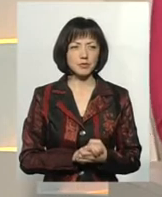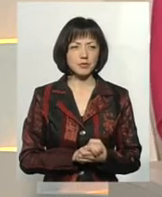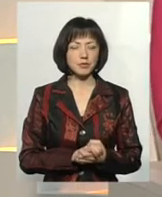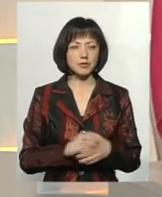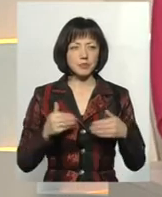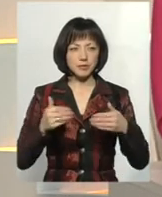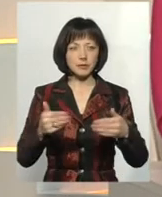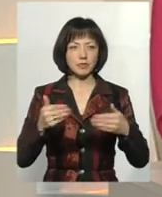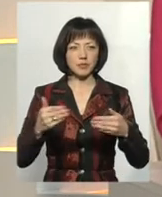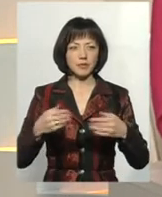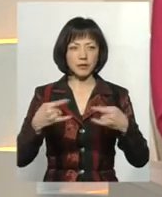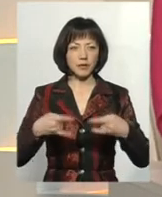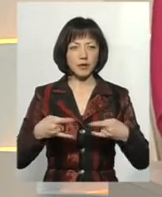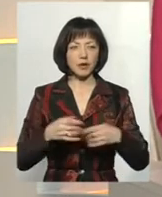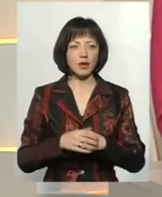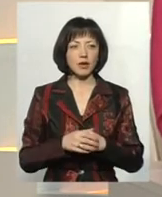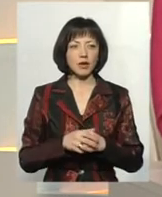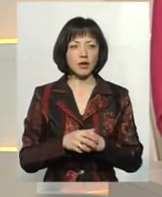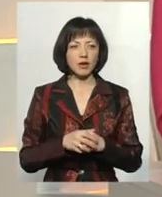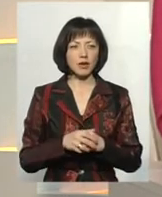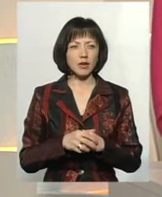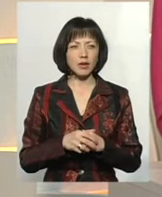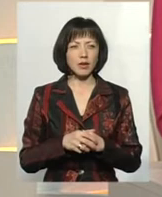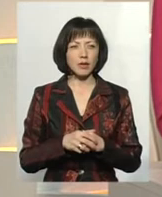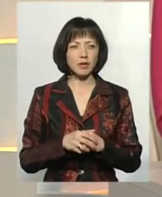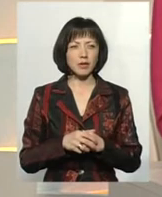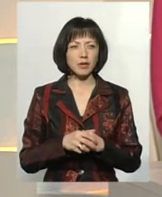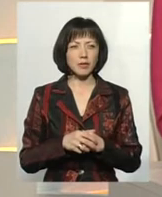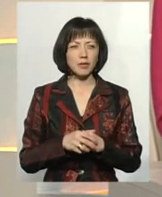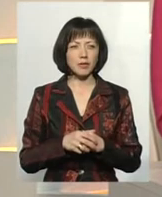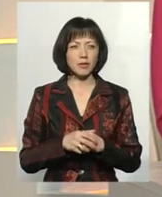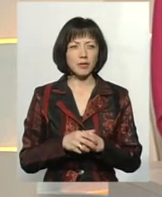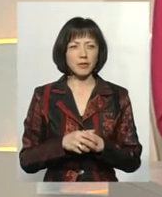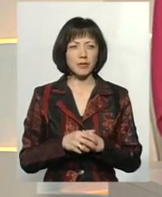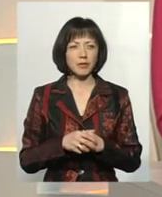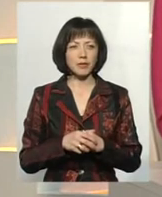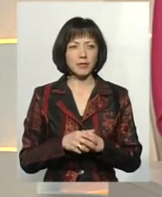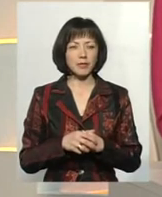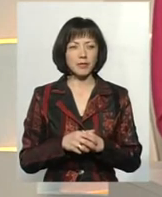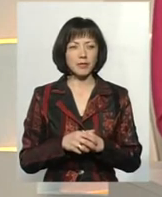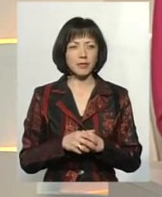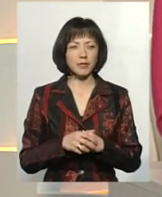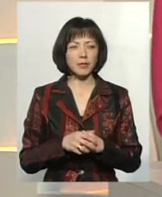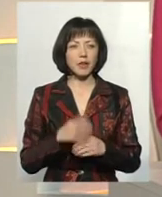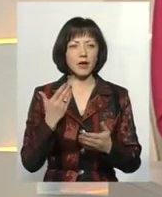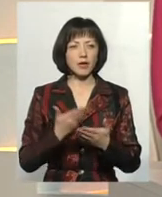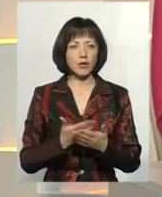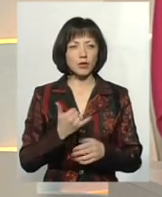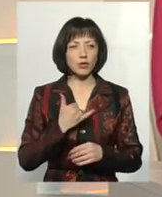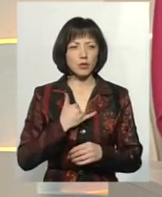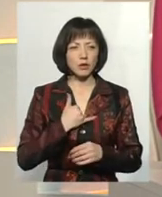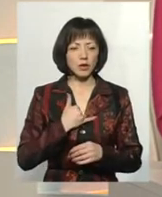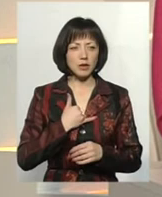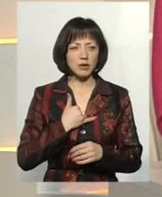трішки відійдіть. Ні, я вже перевернув світ в телевізорі, звук в телевізорі. От у нас патрулі,